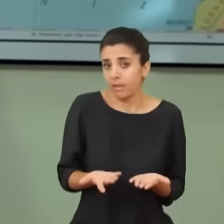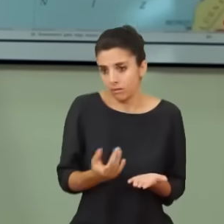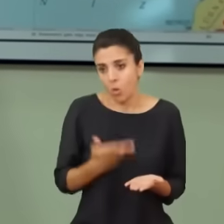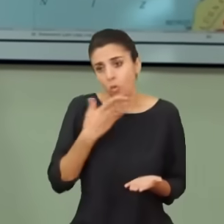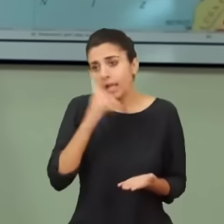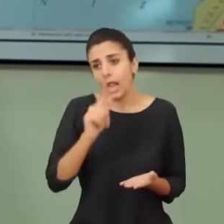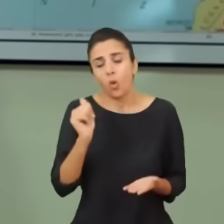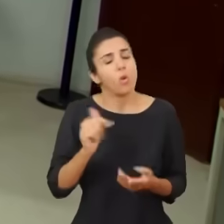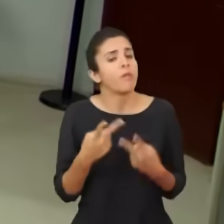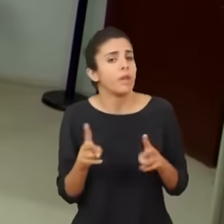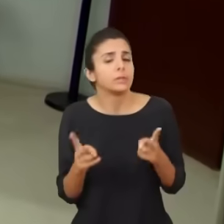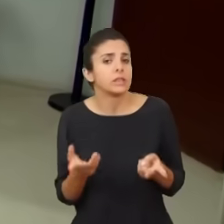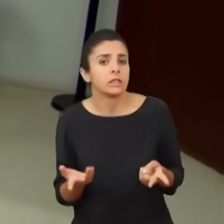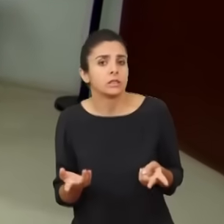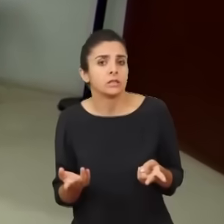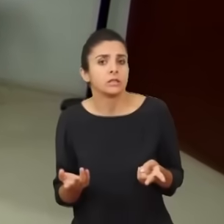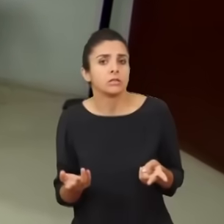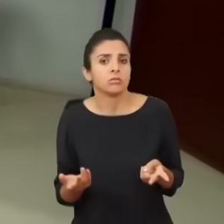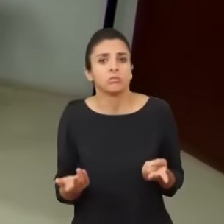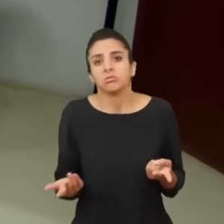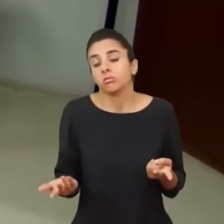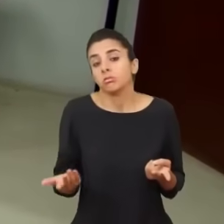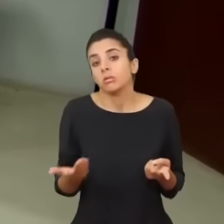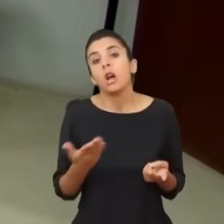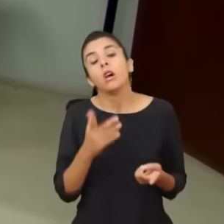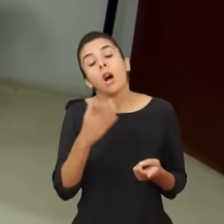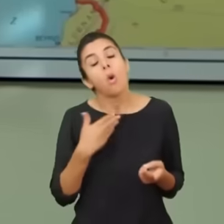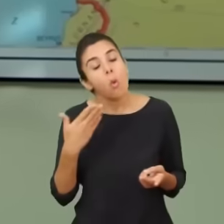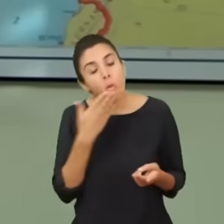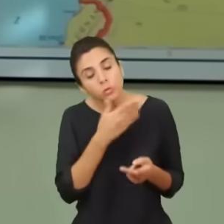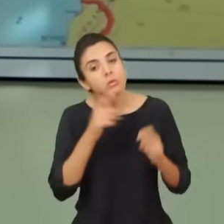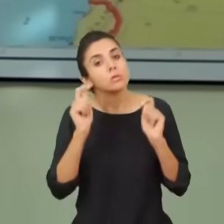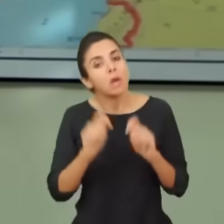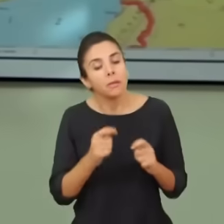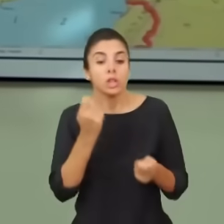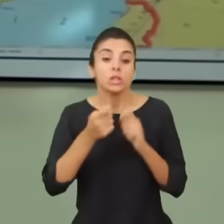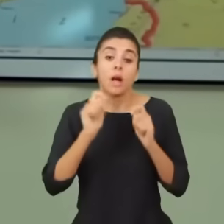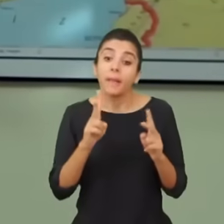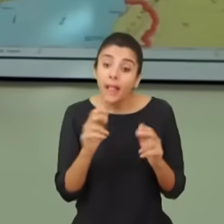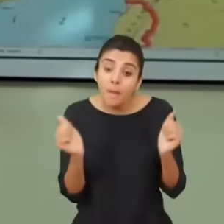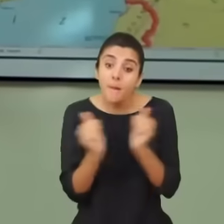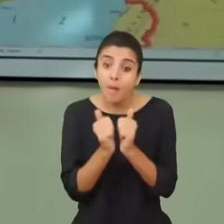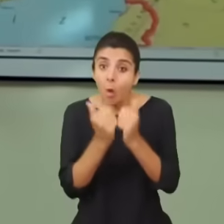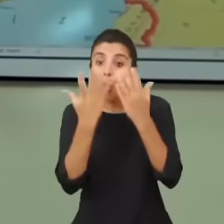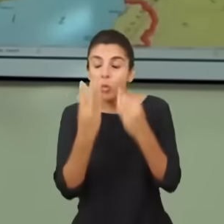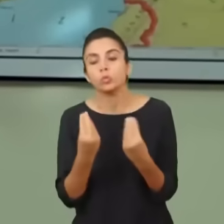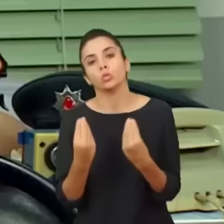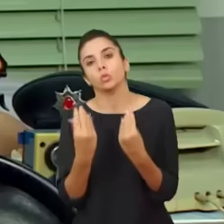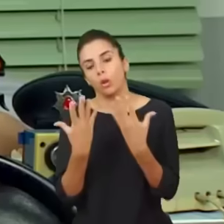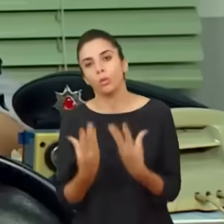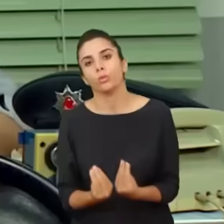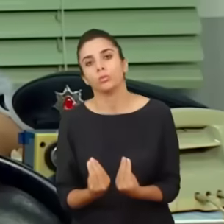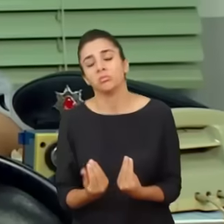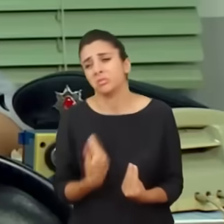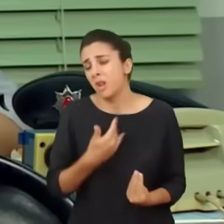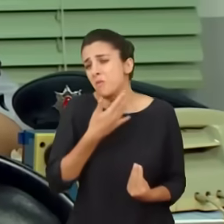Orucun ilk günü olsun ya. Zaten ibadetini de yap. İşini de yap. İkisi bir arada olduğu zaman zaten güzel olur.